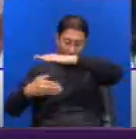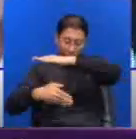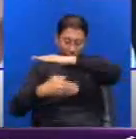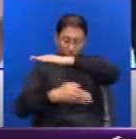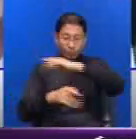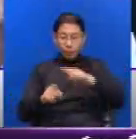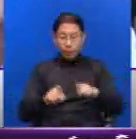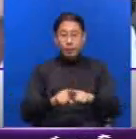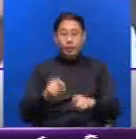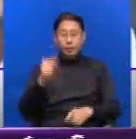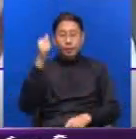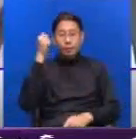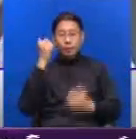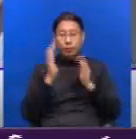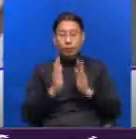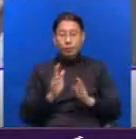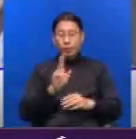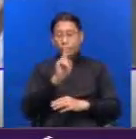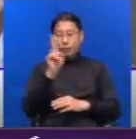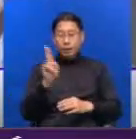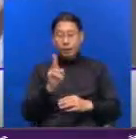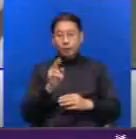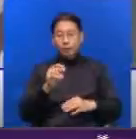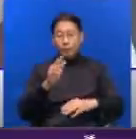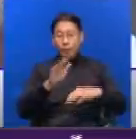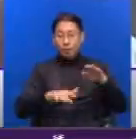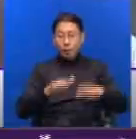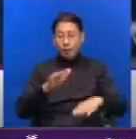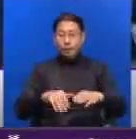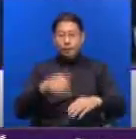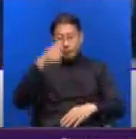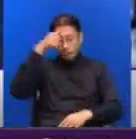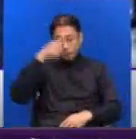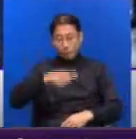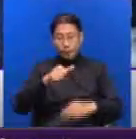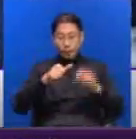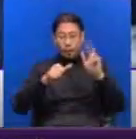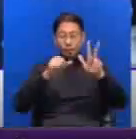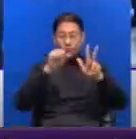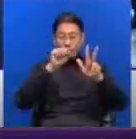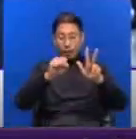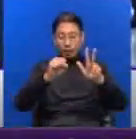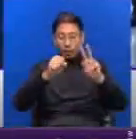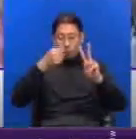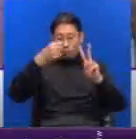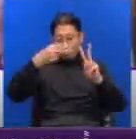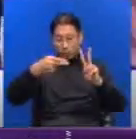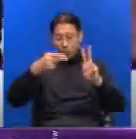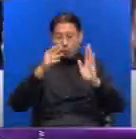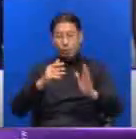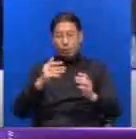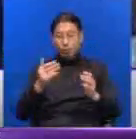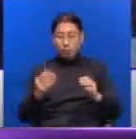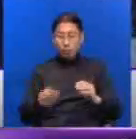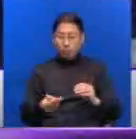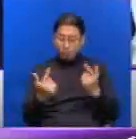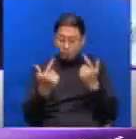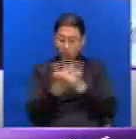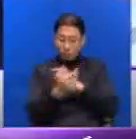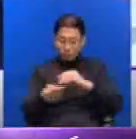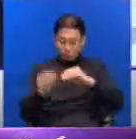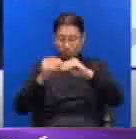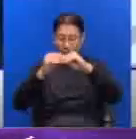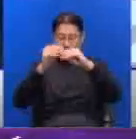ปกติโดยมีจำนวนผู้มาใช้เฉลี่ยต่อวันค่ะอยู่ที่ 320,000คนซึ่งถือว่าตัวเลขยังสูงกว่าตาม